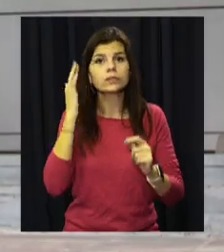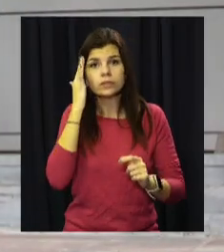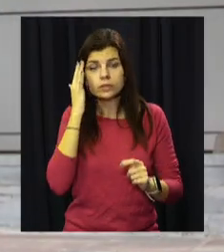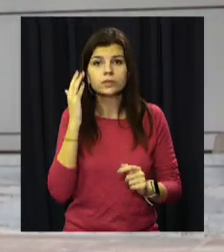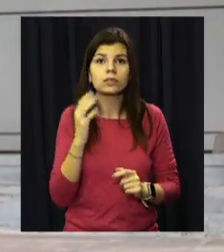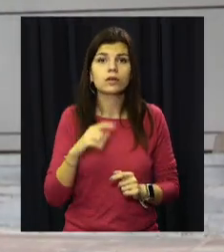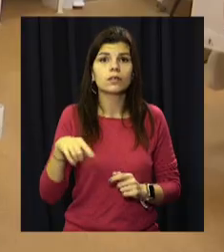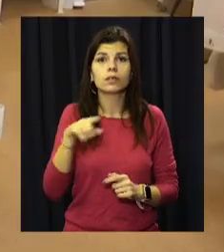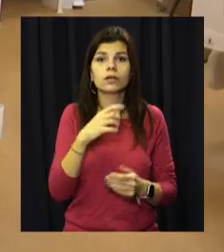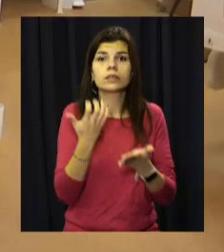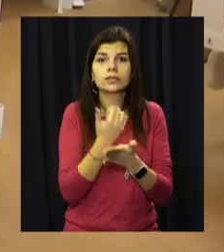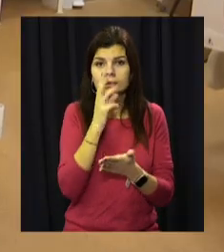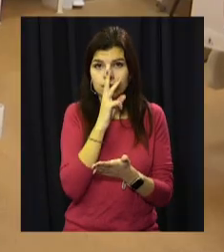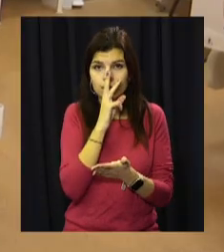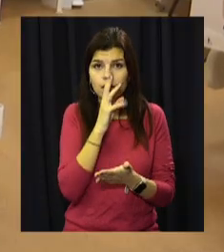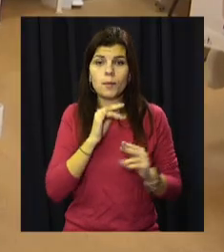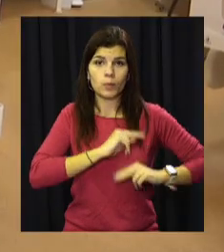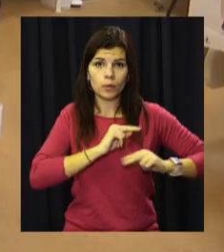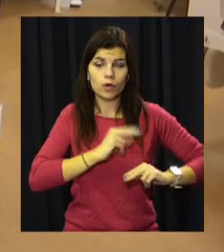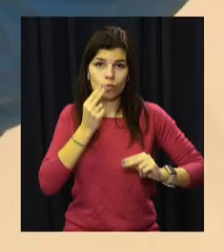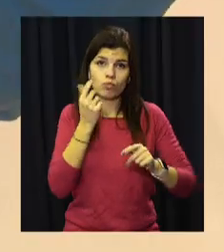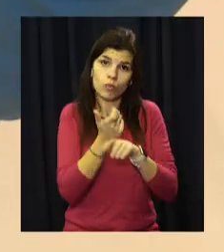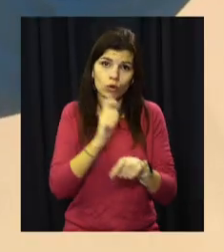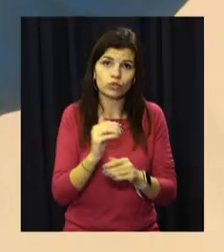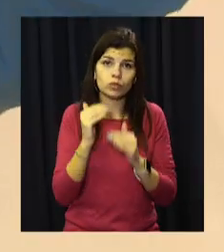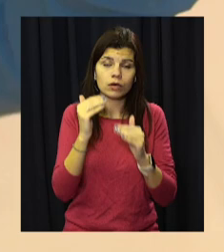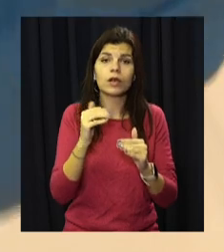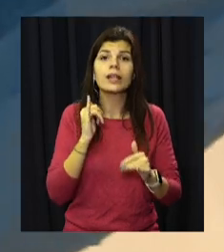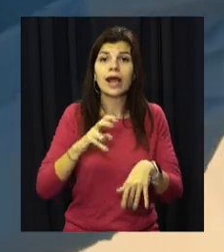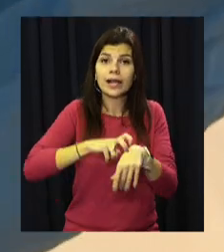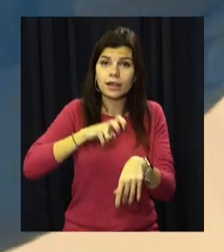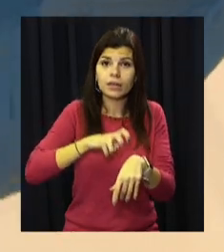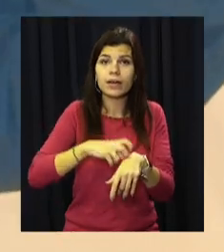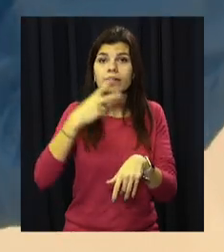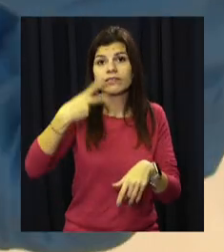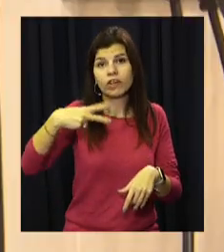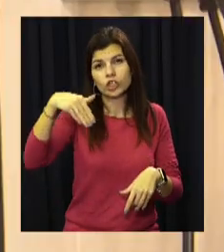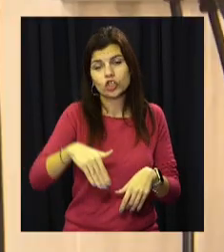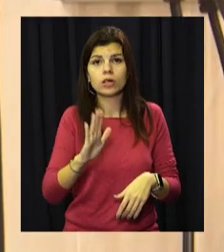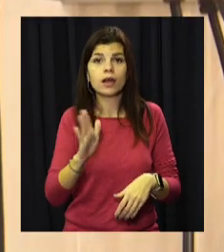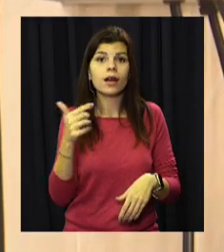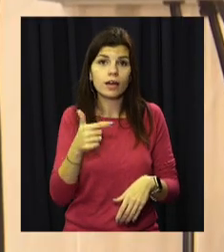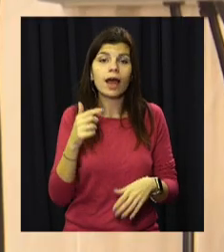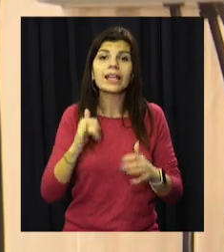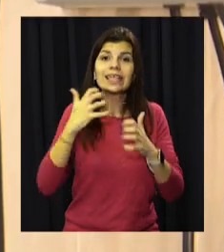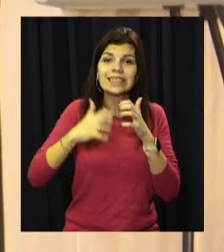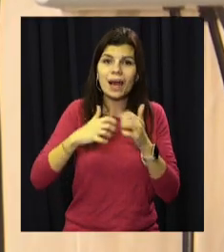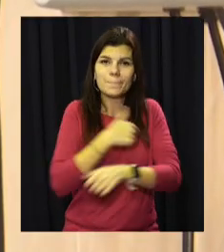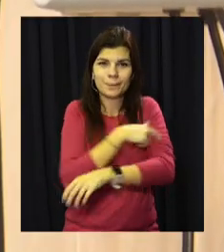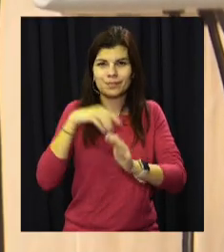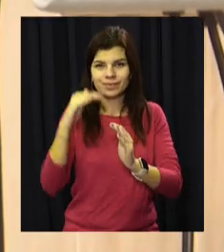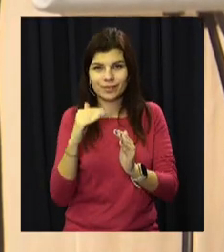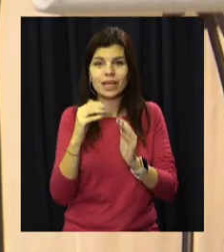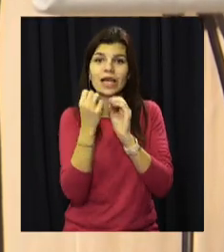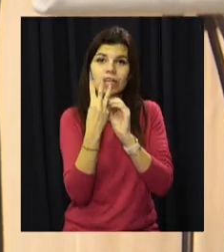встановити ринкову заробітну плату для медпрацівників, базовий рівень для лікарів – 20 тисяч гривень. Для середніх медпрацівників